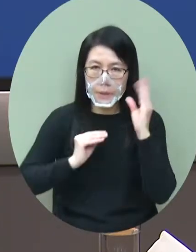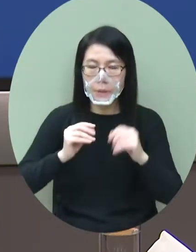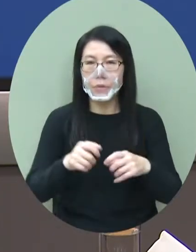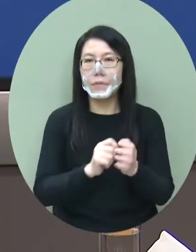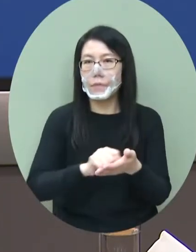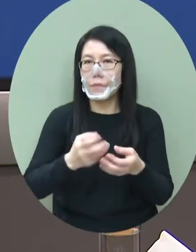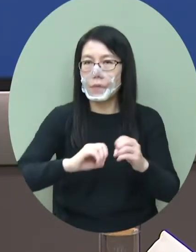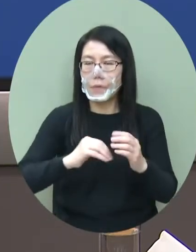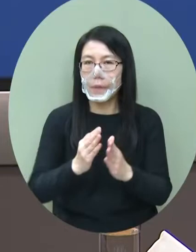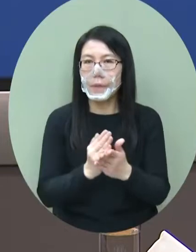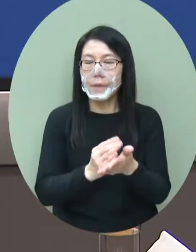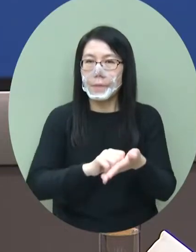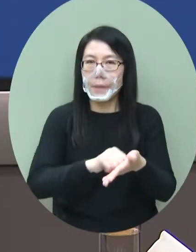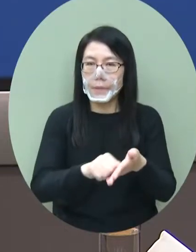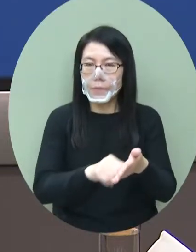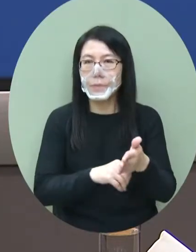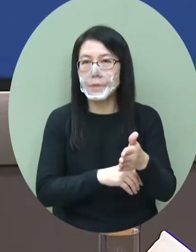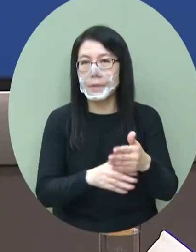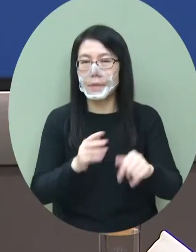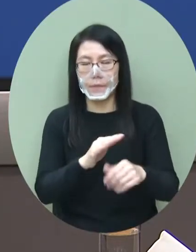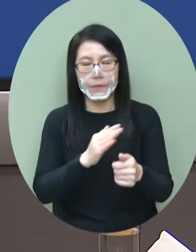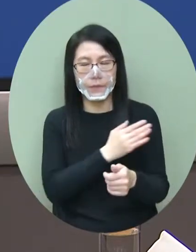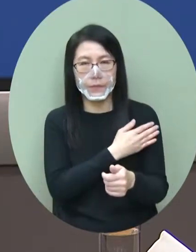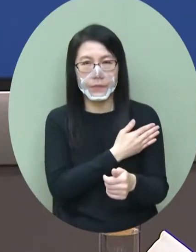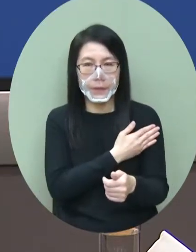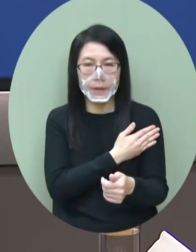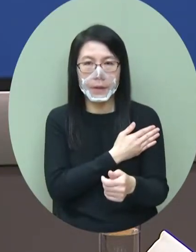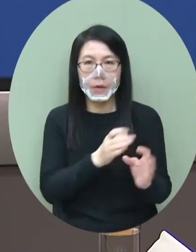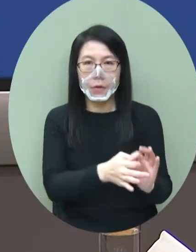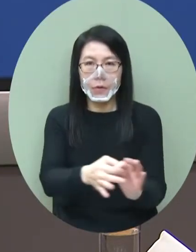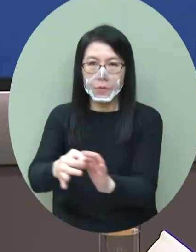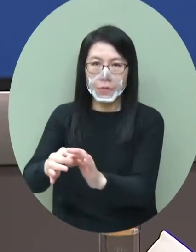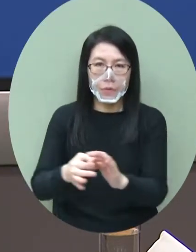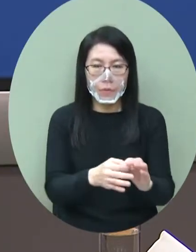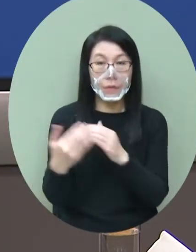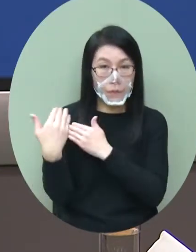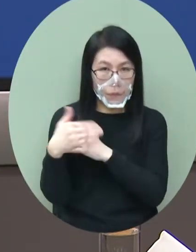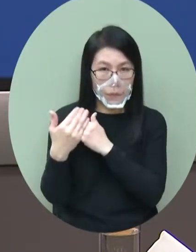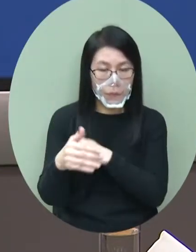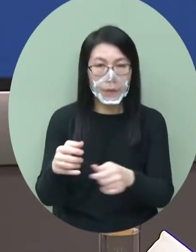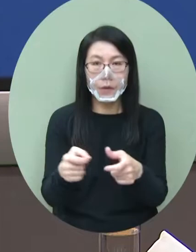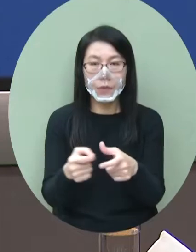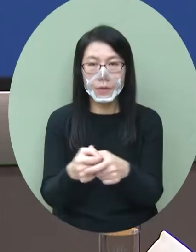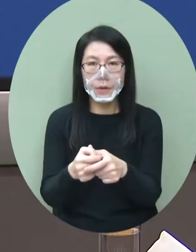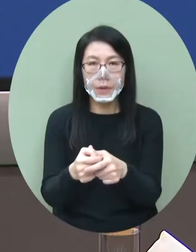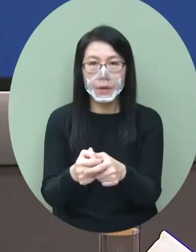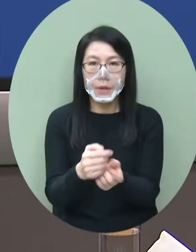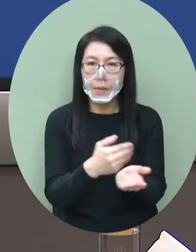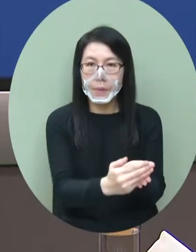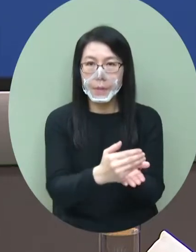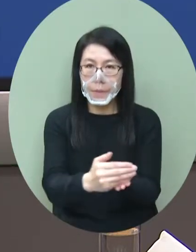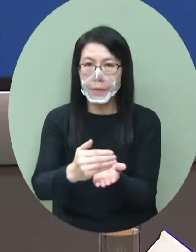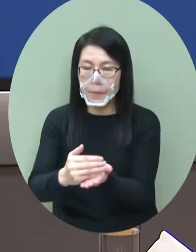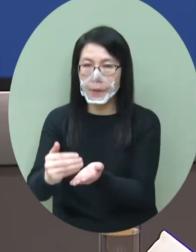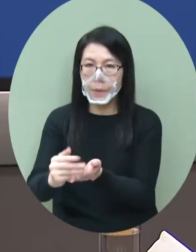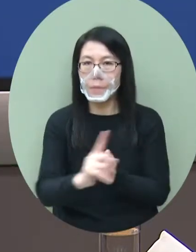资讯科技的他也这样走到前线，跟物流的承办商来派发这